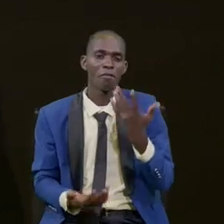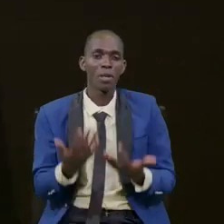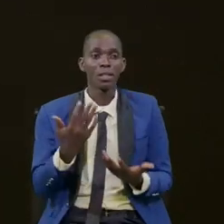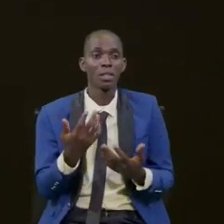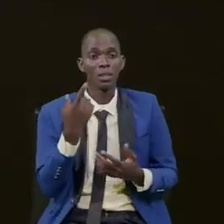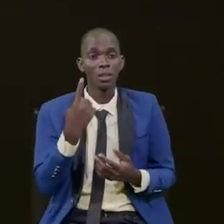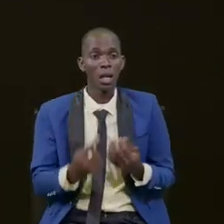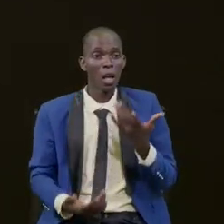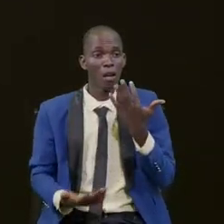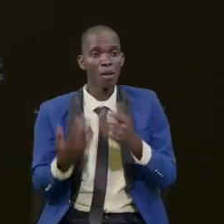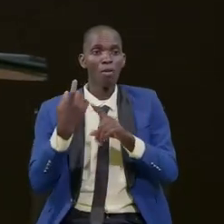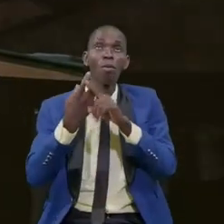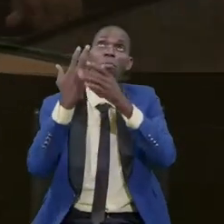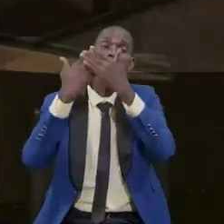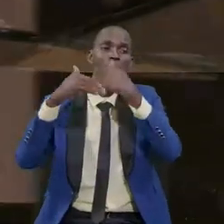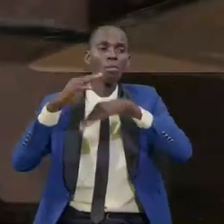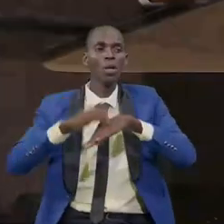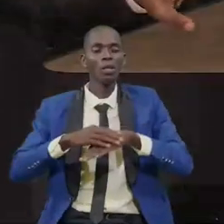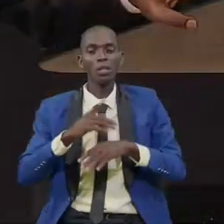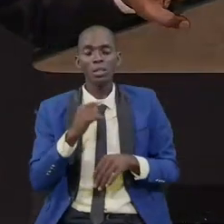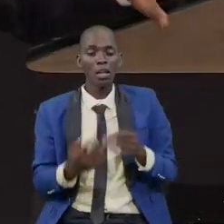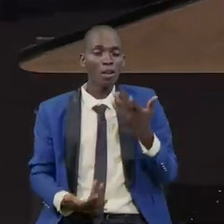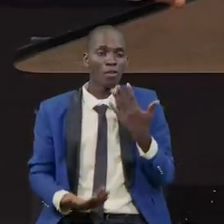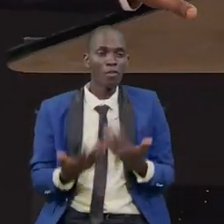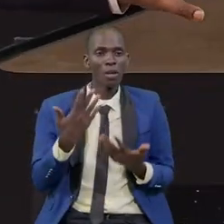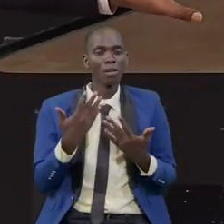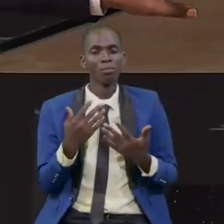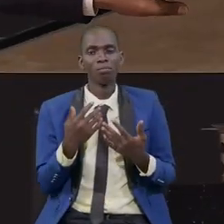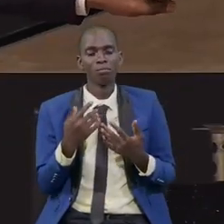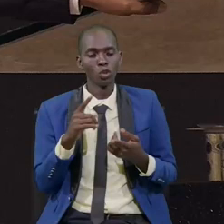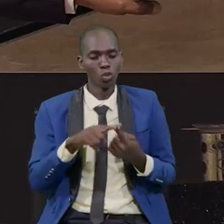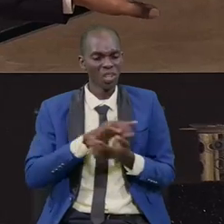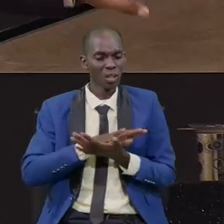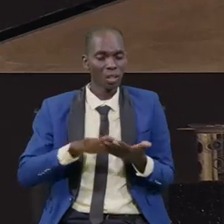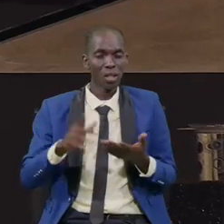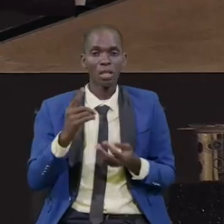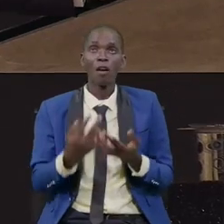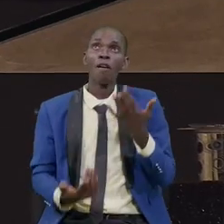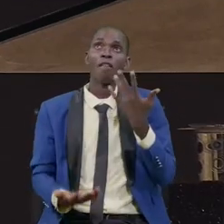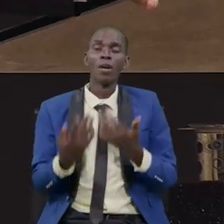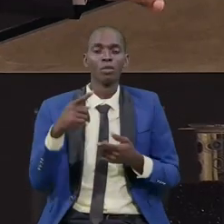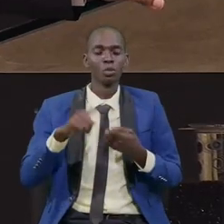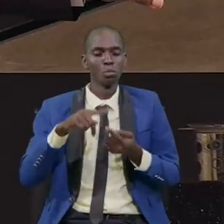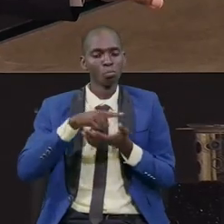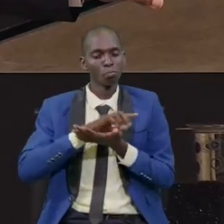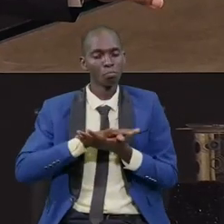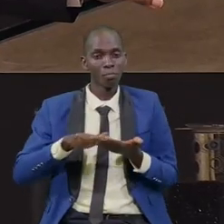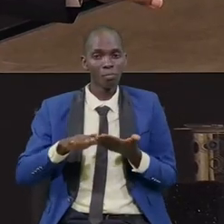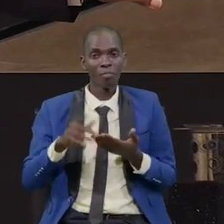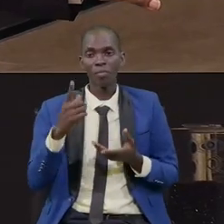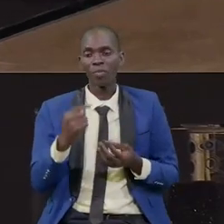le feu du ciel, le feu qui purifie, le feu qui